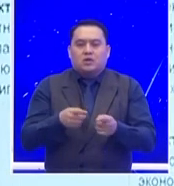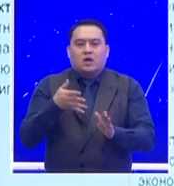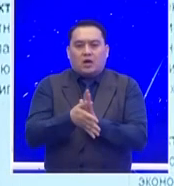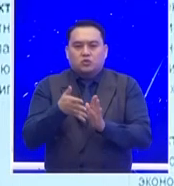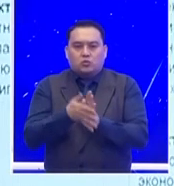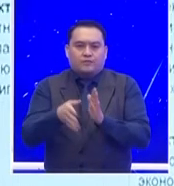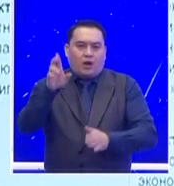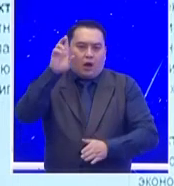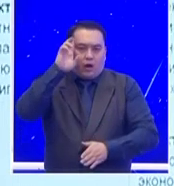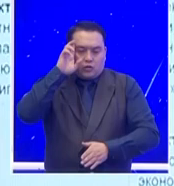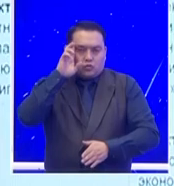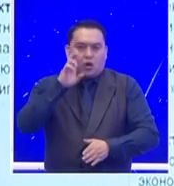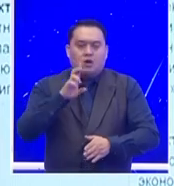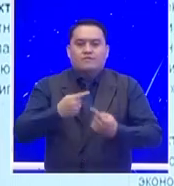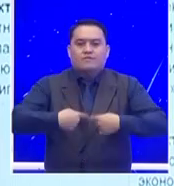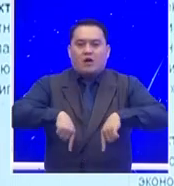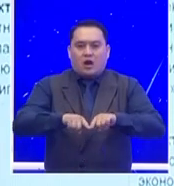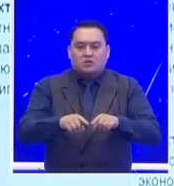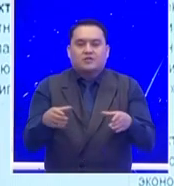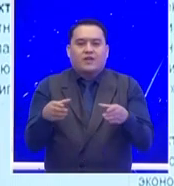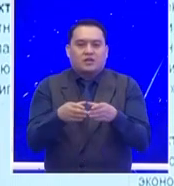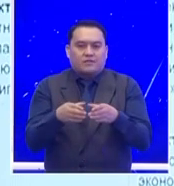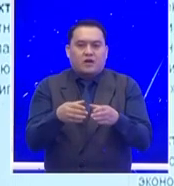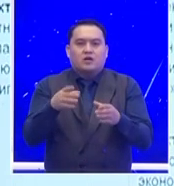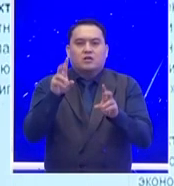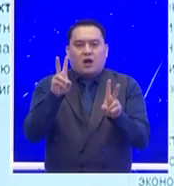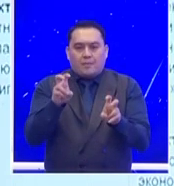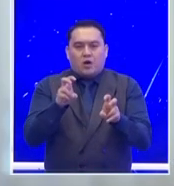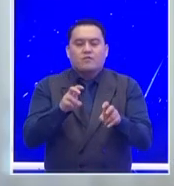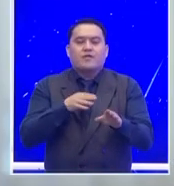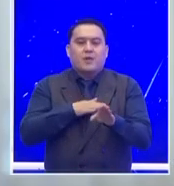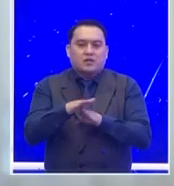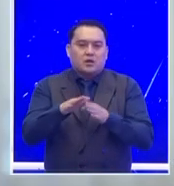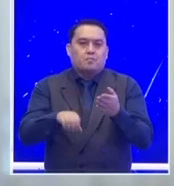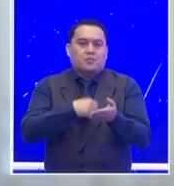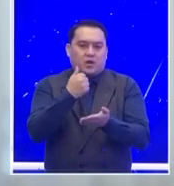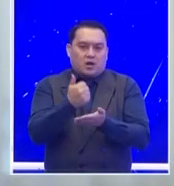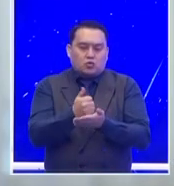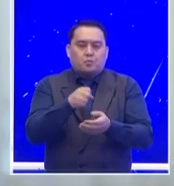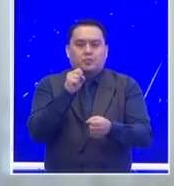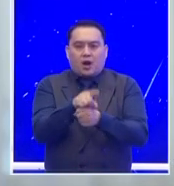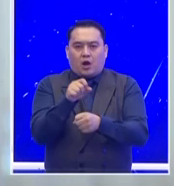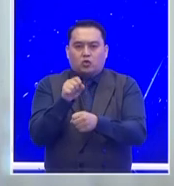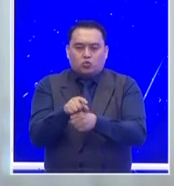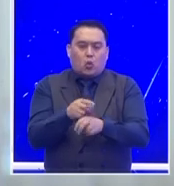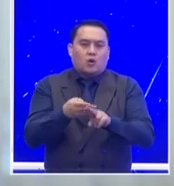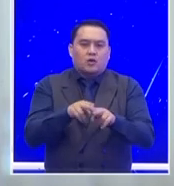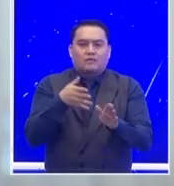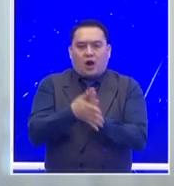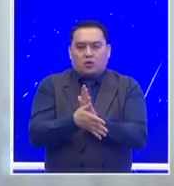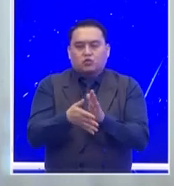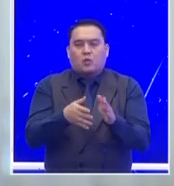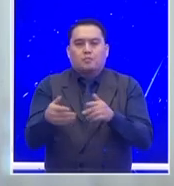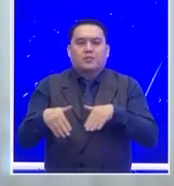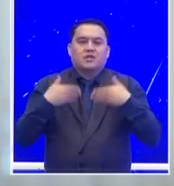расходов государственного и квазигосударственного сектора. В рамках реализации данного поручения проведена работа по анализу расходов и